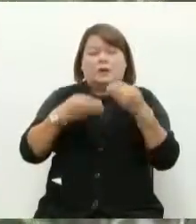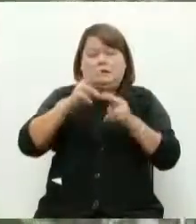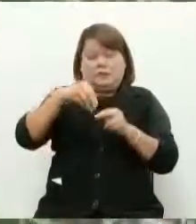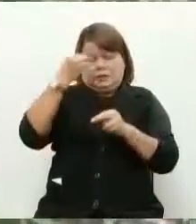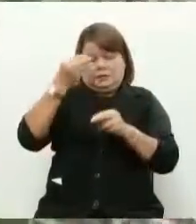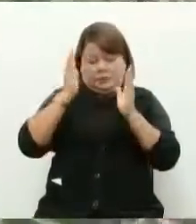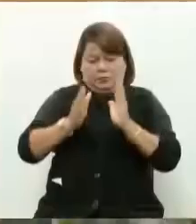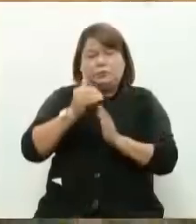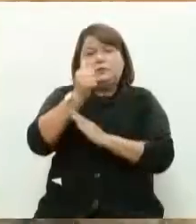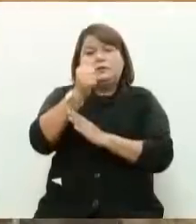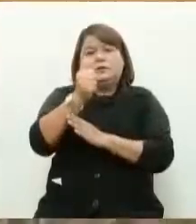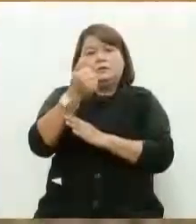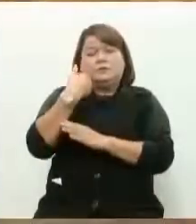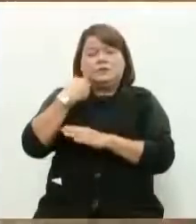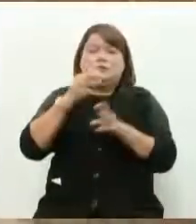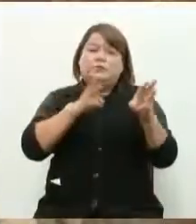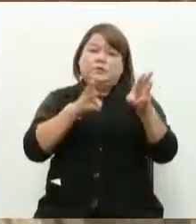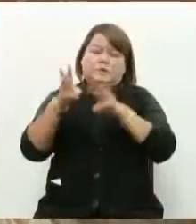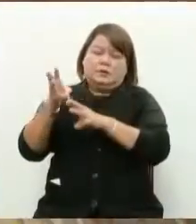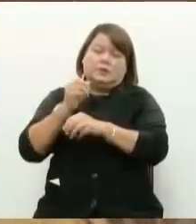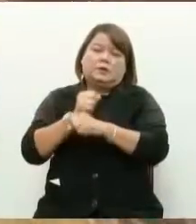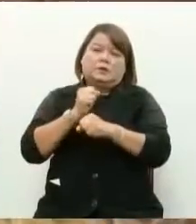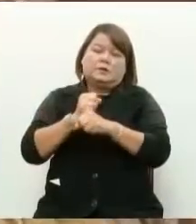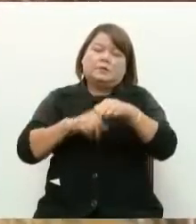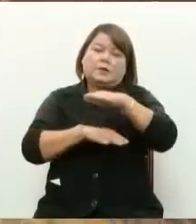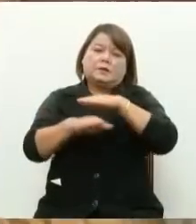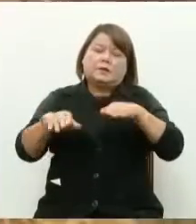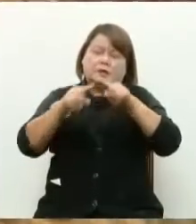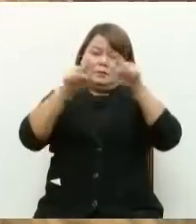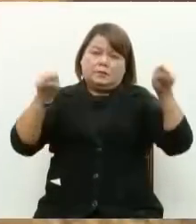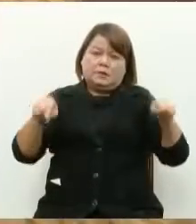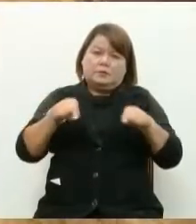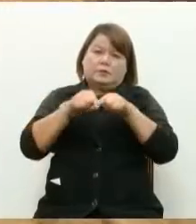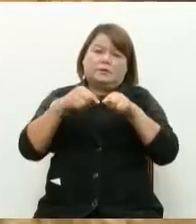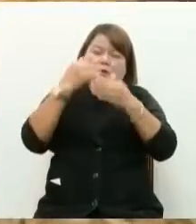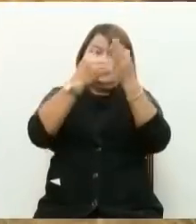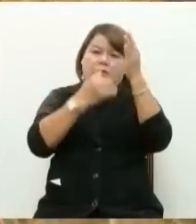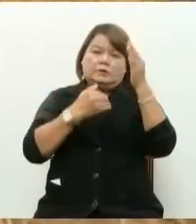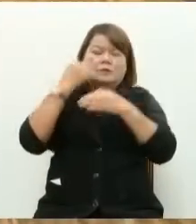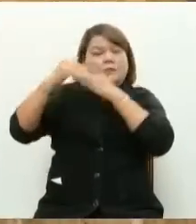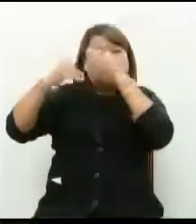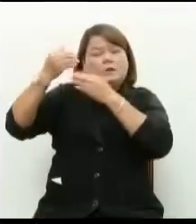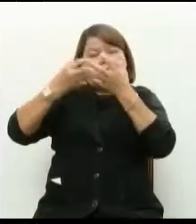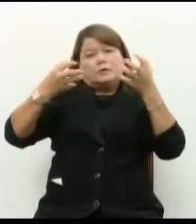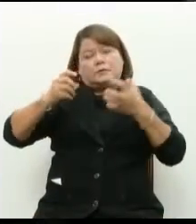ป็นพลเมืองที่ดีมีกระบวนการดำเนินงานภายใต้กรอบแนวคิดขั้นตอนการพัฒนานวัตกรรม